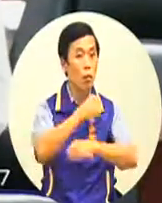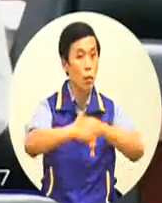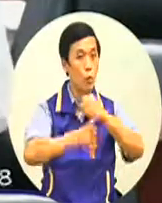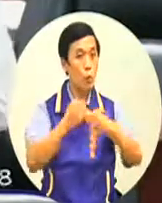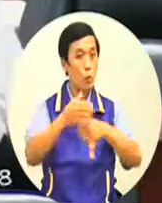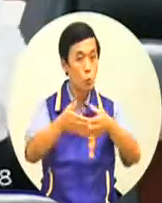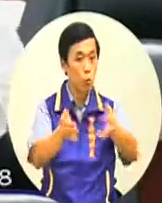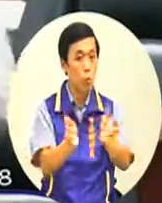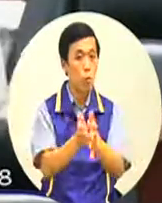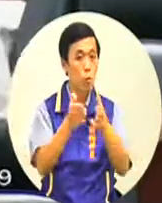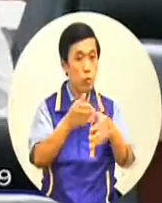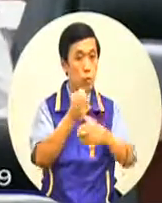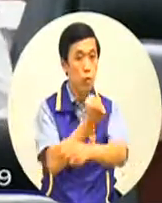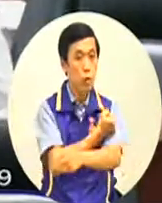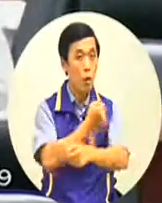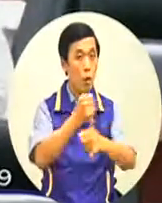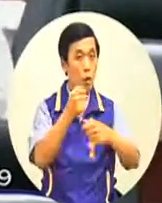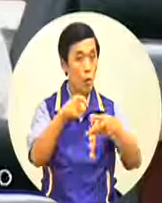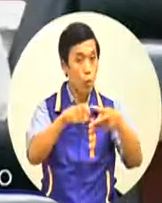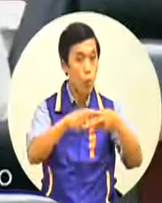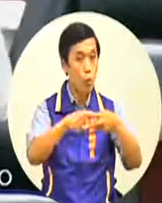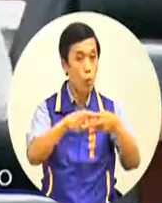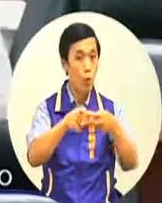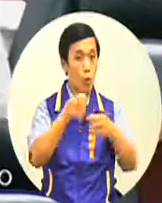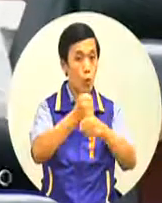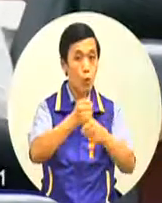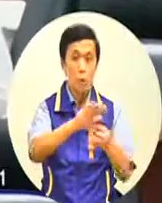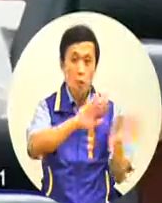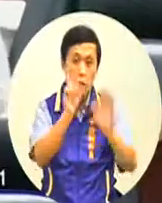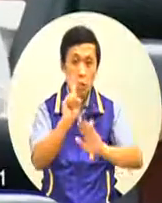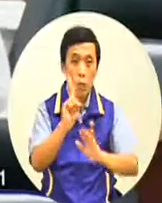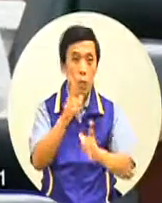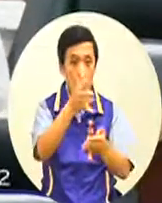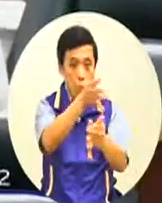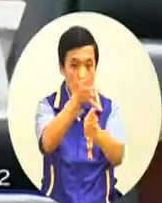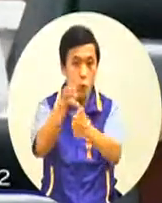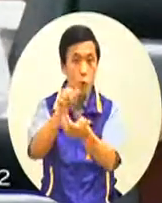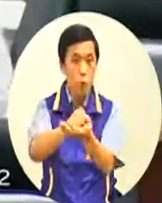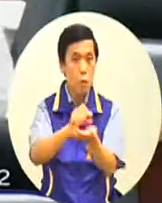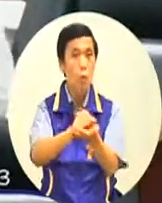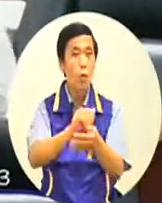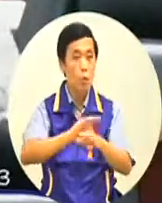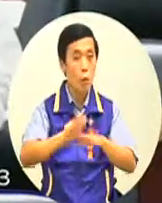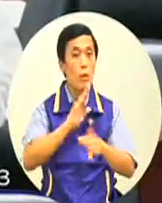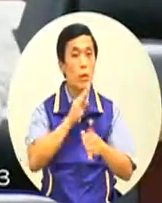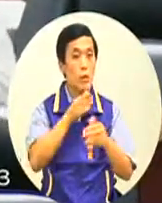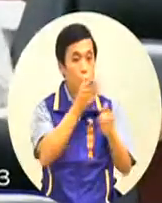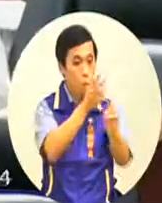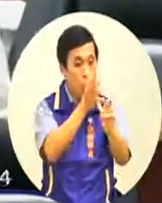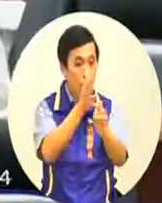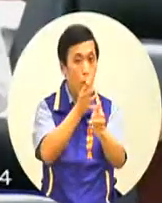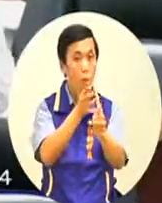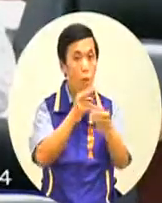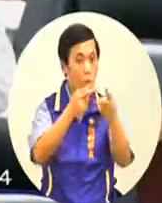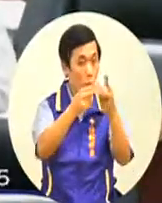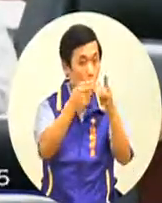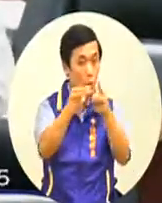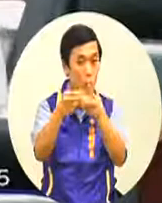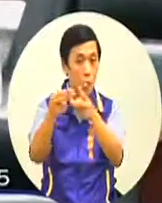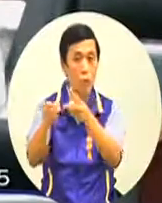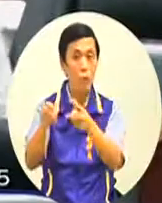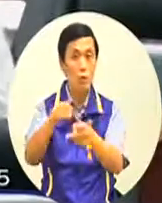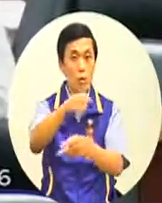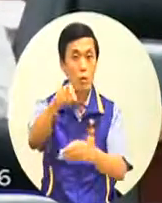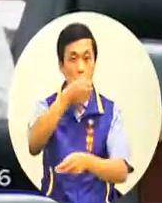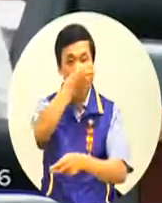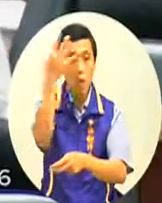劳工就业的状况做调查，可是这部分的调查其实不是做随机的部分，它是用问卷的方式去寄给已经就业的这些年